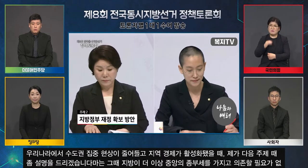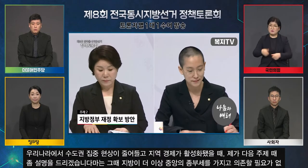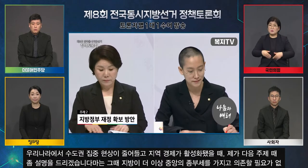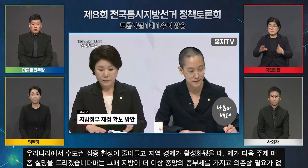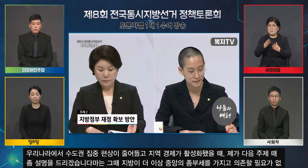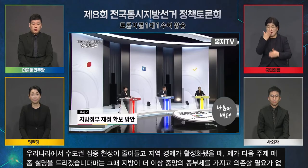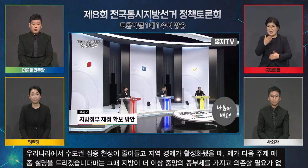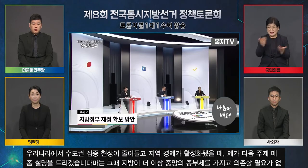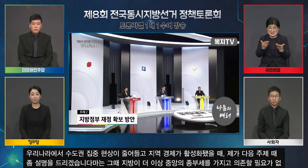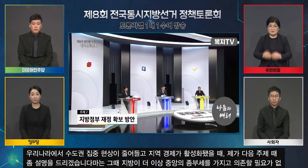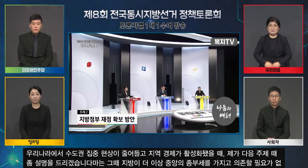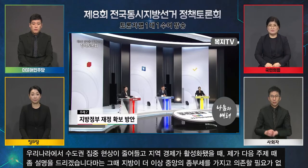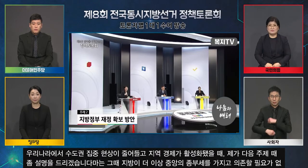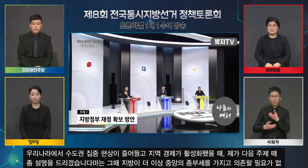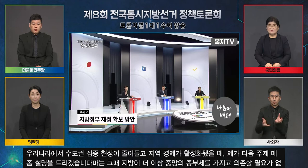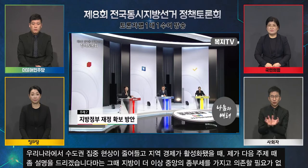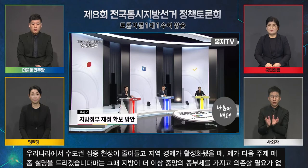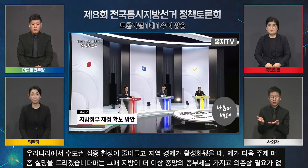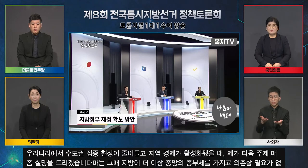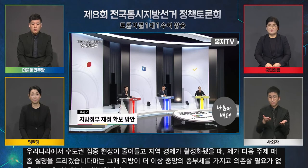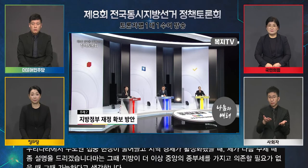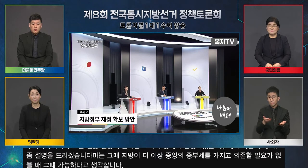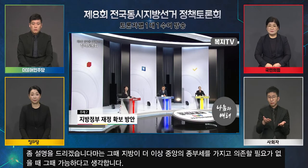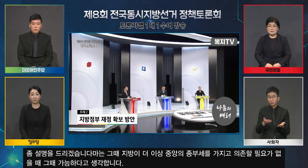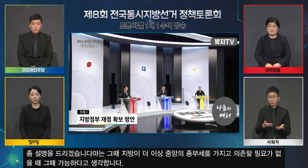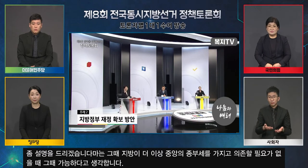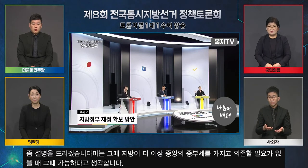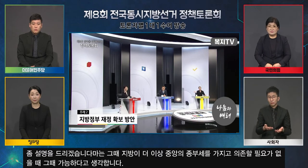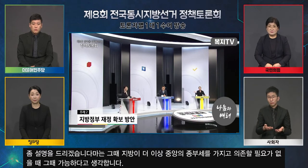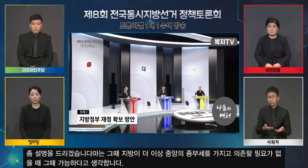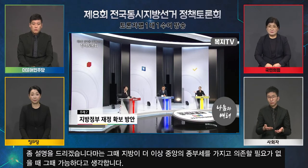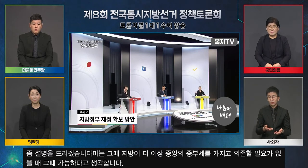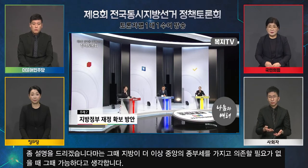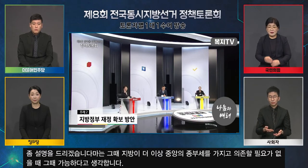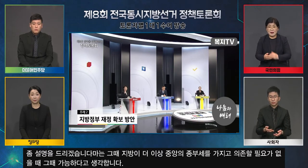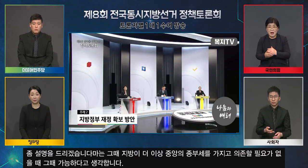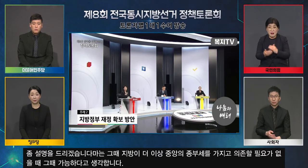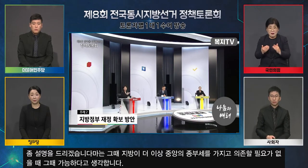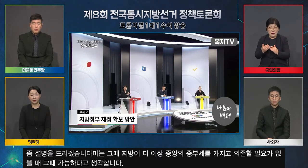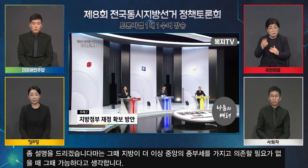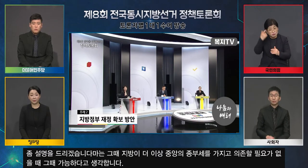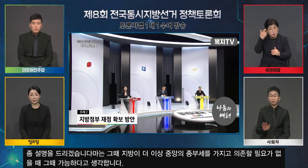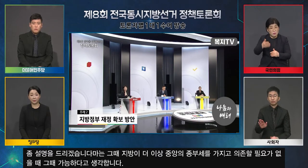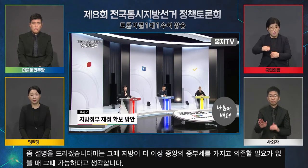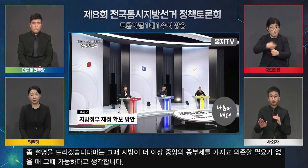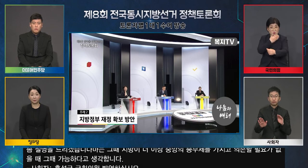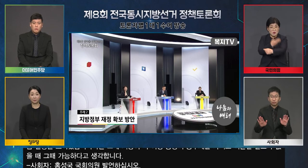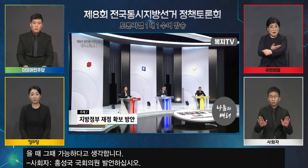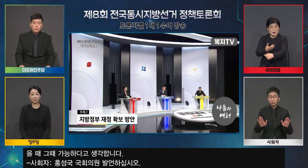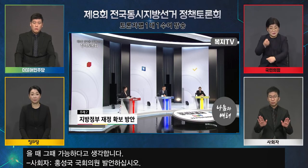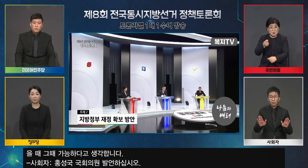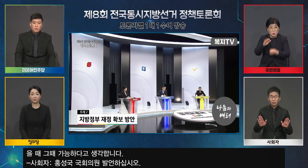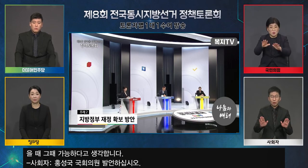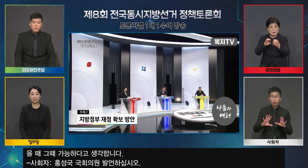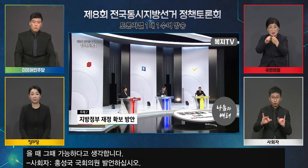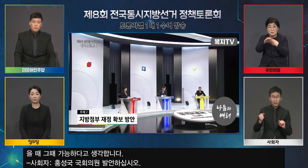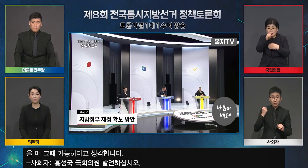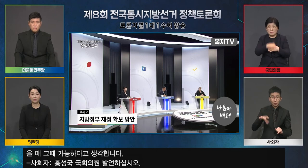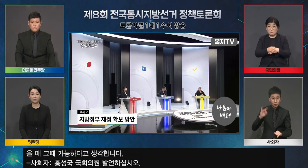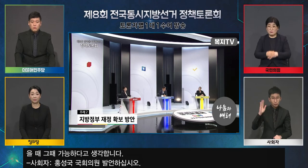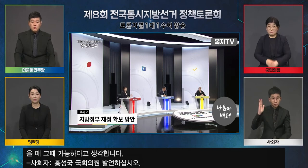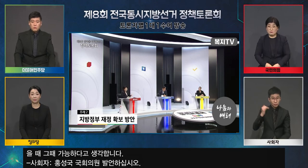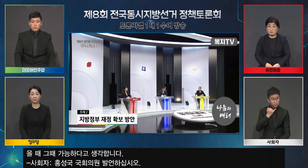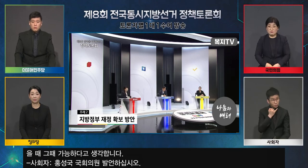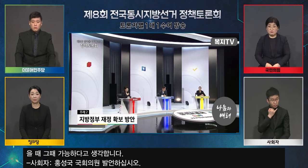홍성구 국회의원 발언하십시오. 제가 아까 여쭤보려고 했던 기회가 있습니다. 제가 지금 답변드린 거고요. 발언 기회 먼저 드려도